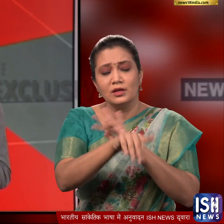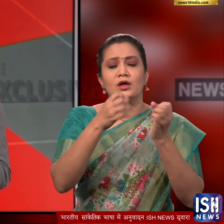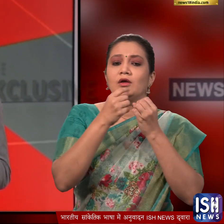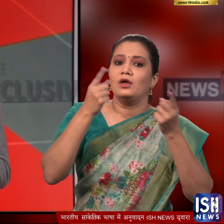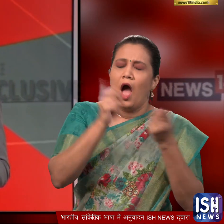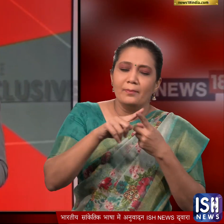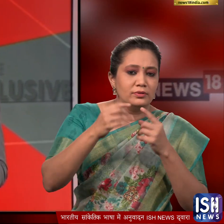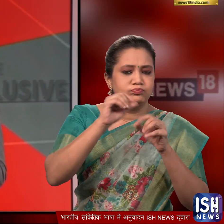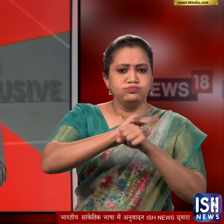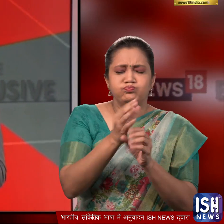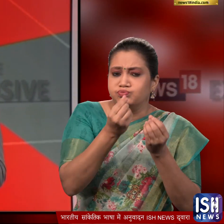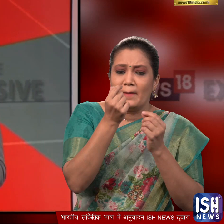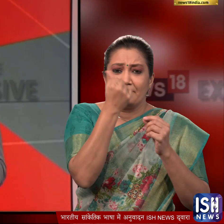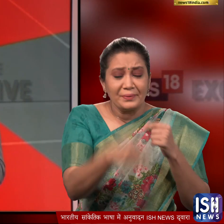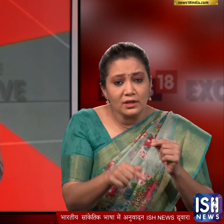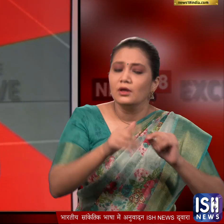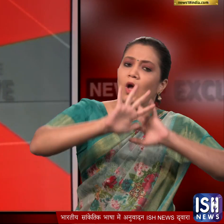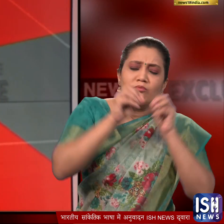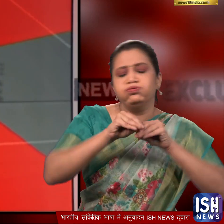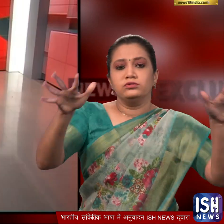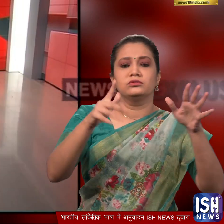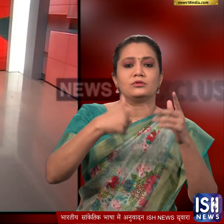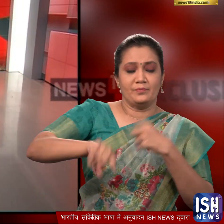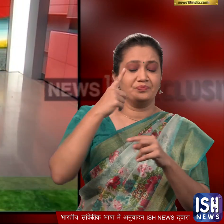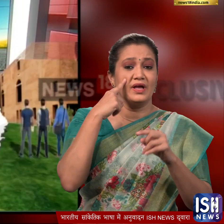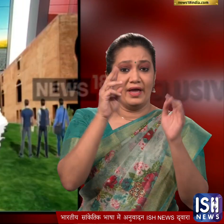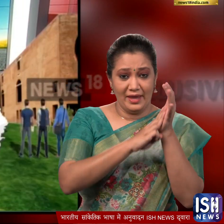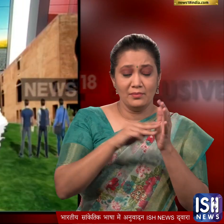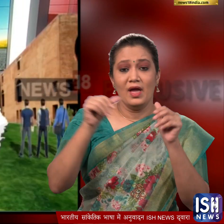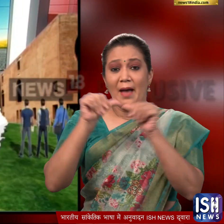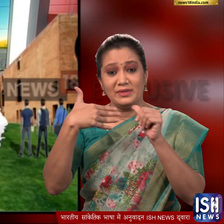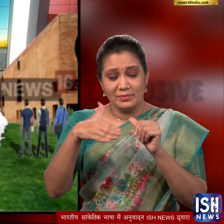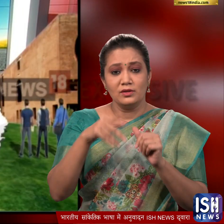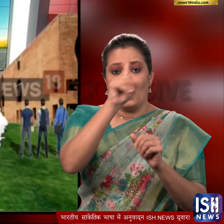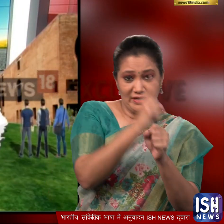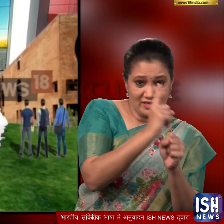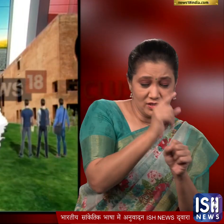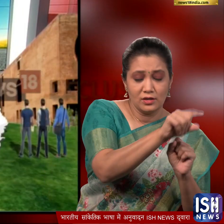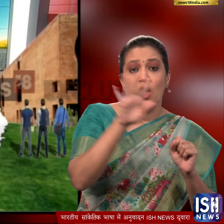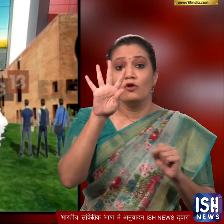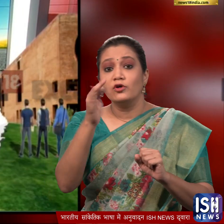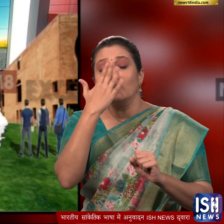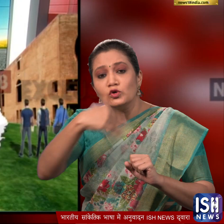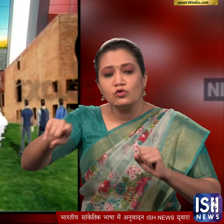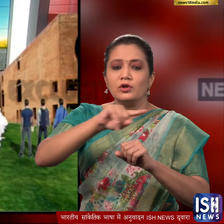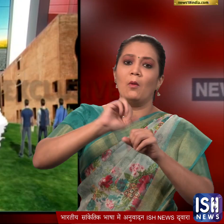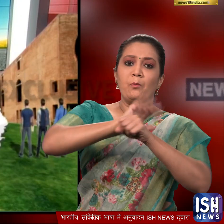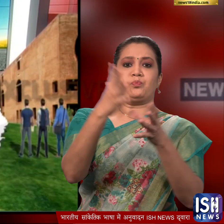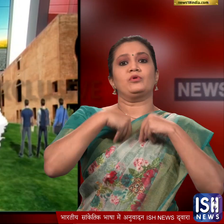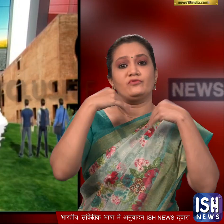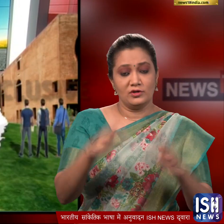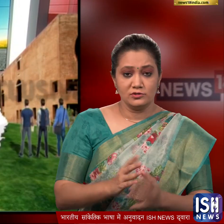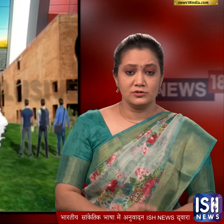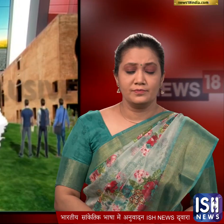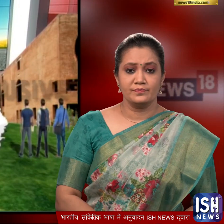वहां कोरोना विस्फोट हो गया। न्यूज 18 के जनक दवे की रिपोर्ट है कि आईआईएम अहमदाबाद में अब तक एक टीचर और 40 छात्र कोरोना की